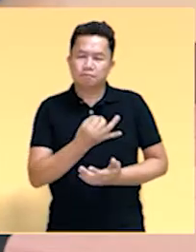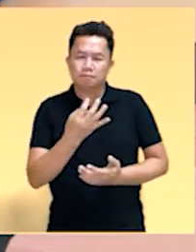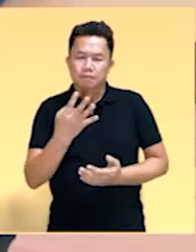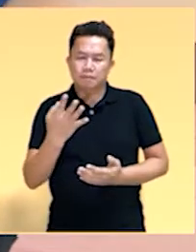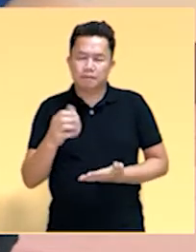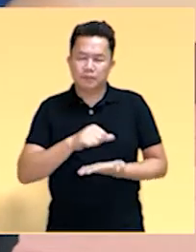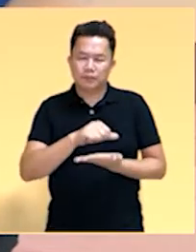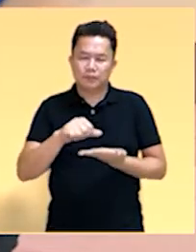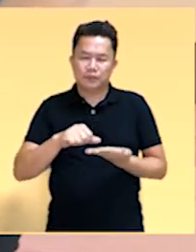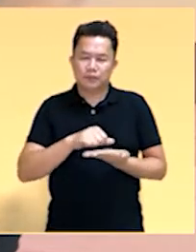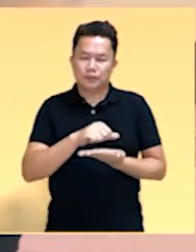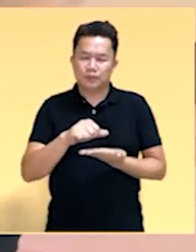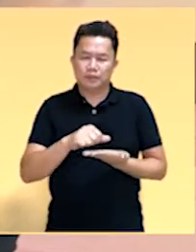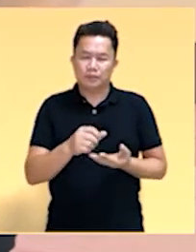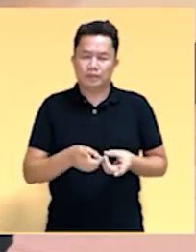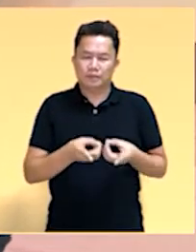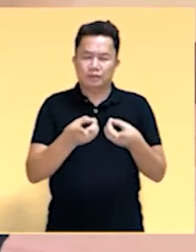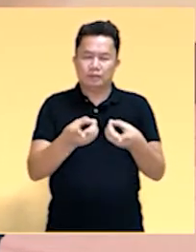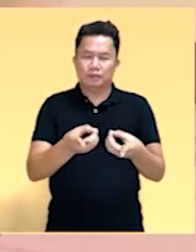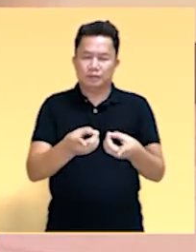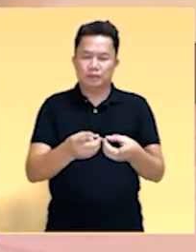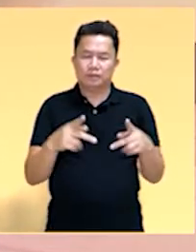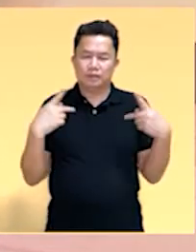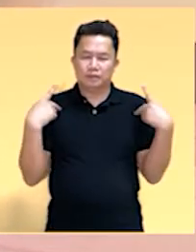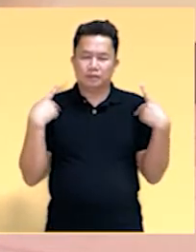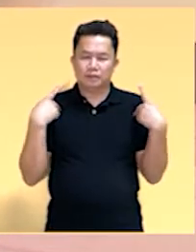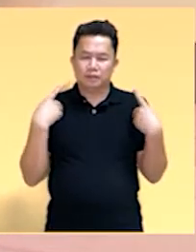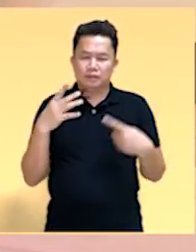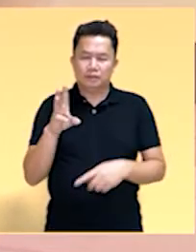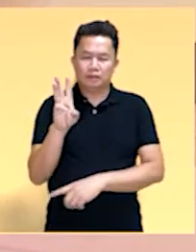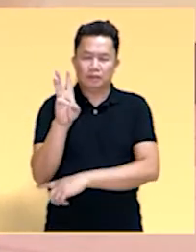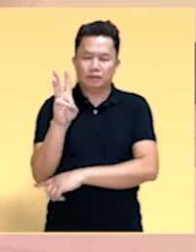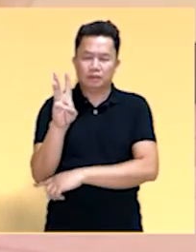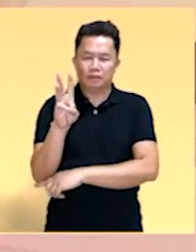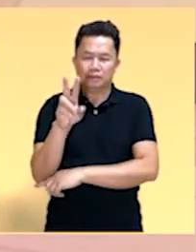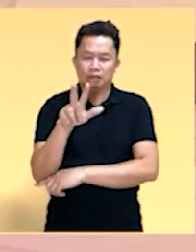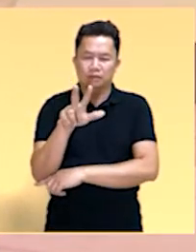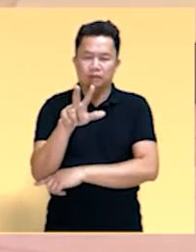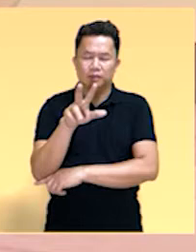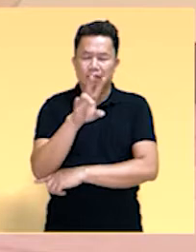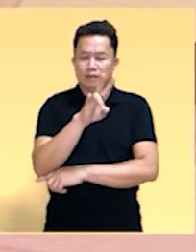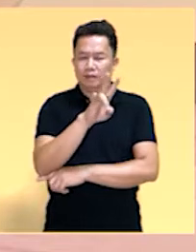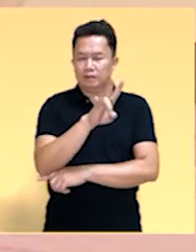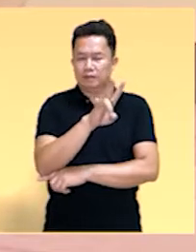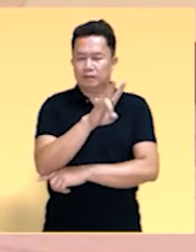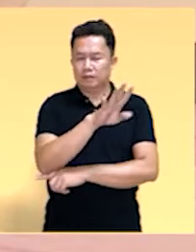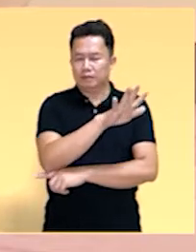Ilan ba lahat ang mga alcohol na na-donate? Mayroon po tayong